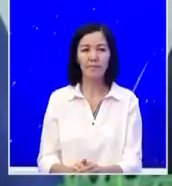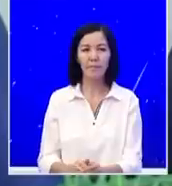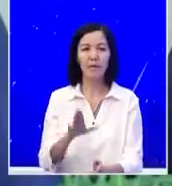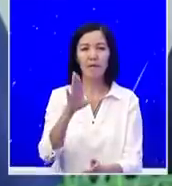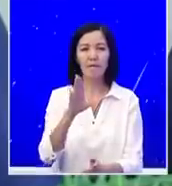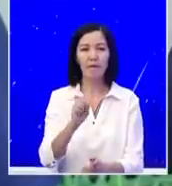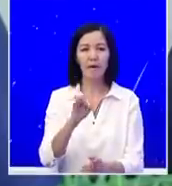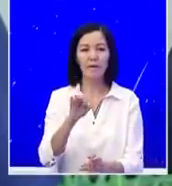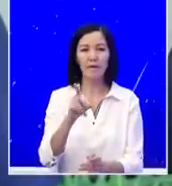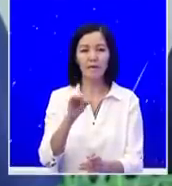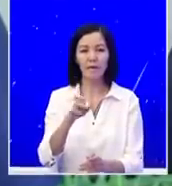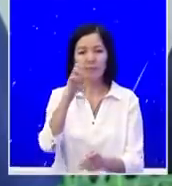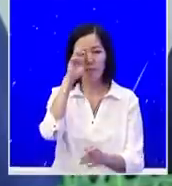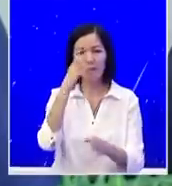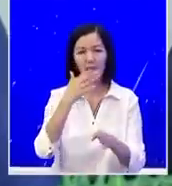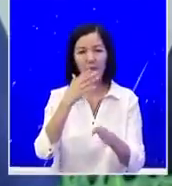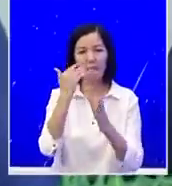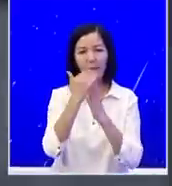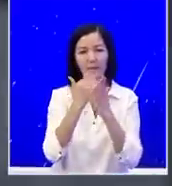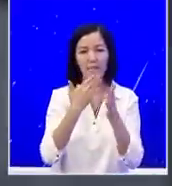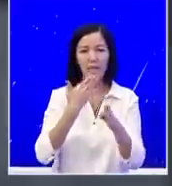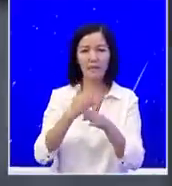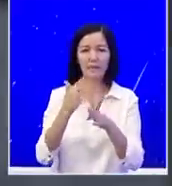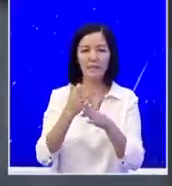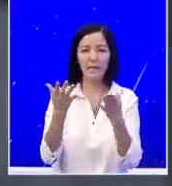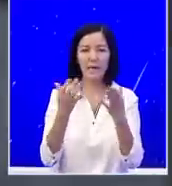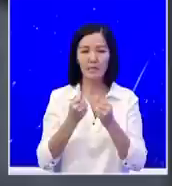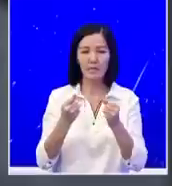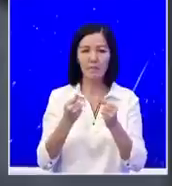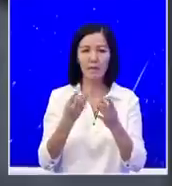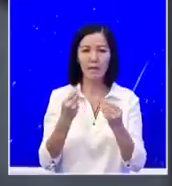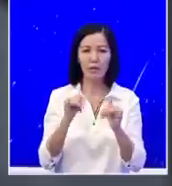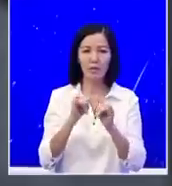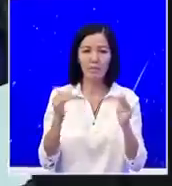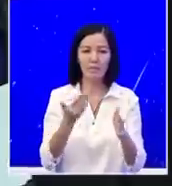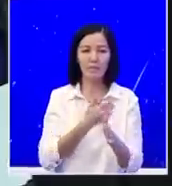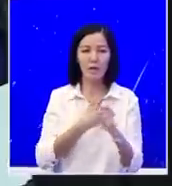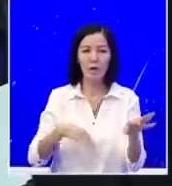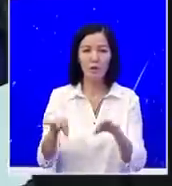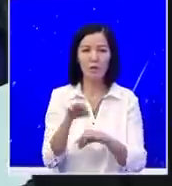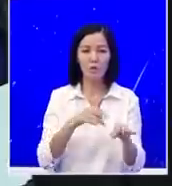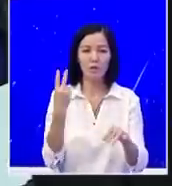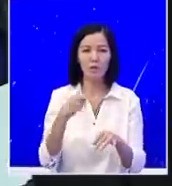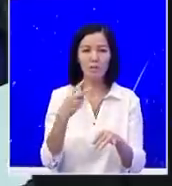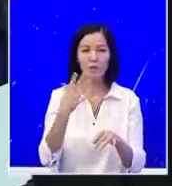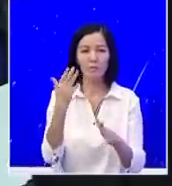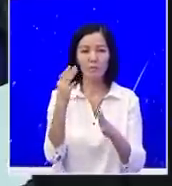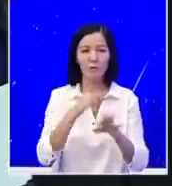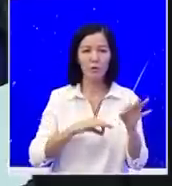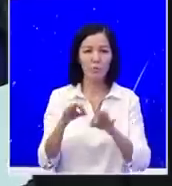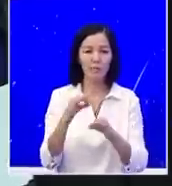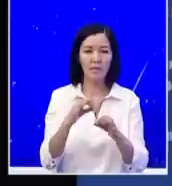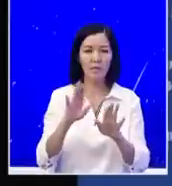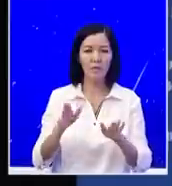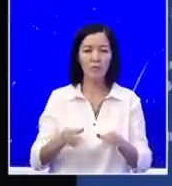мемлекеттік бағдарламамен несие алып, кәсібін кеңейткісі келгеннің бірі. Ол қор көмегімен бизнестің жол картасы 2025 жобасы аясында